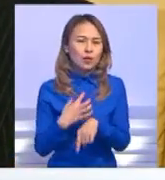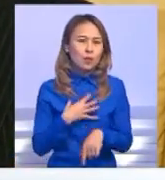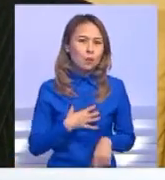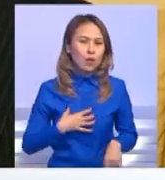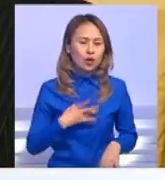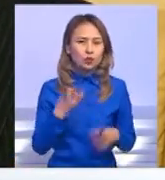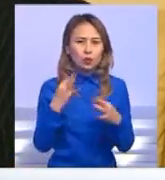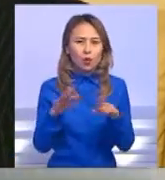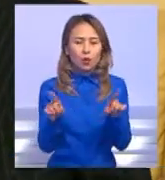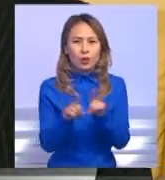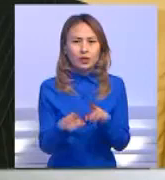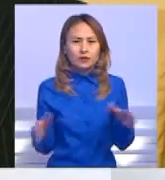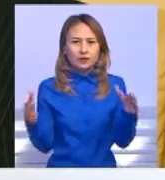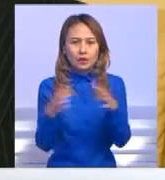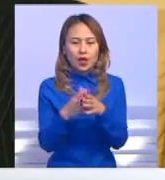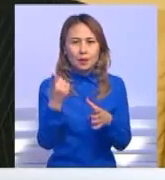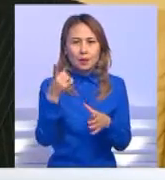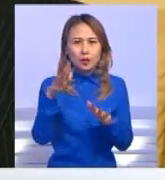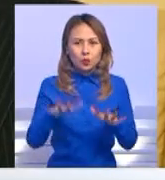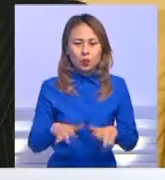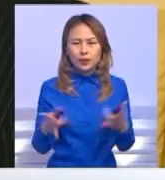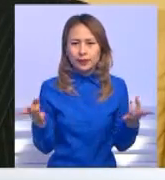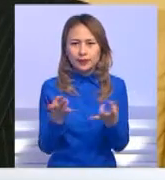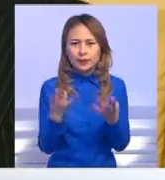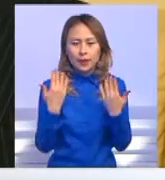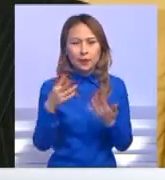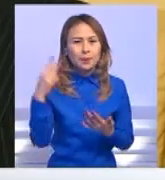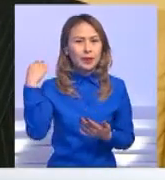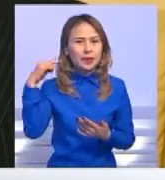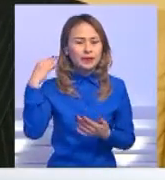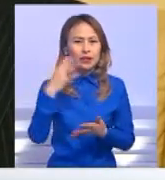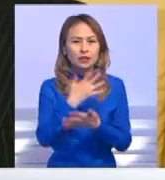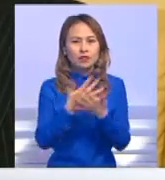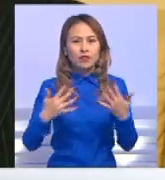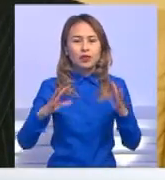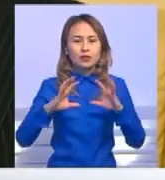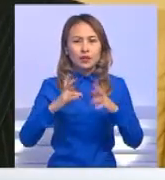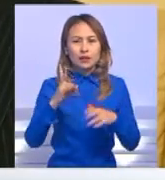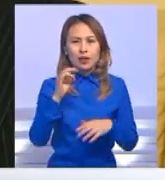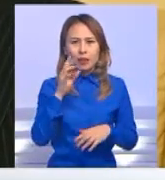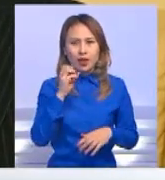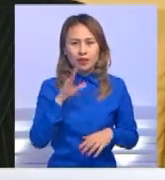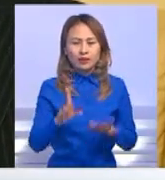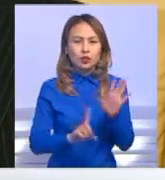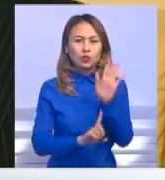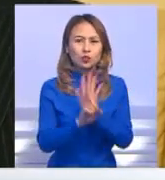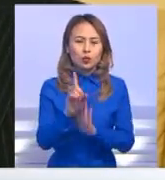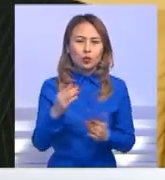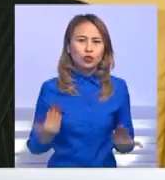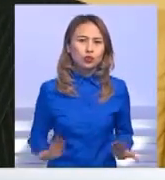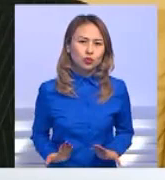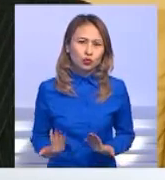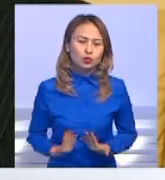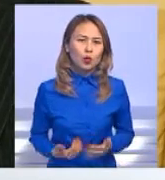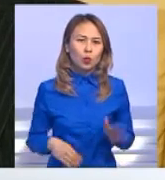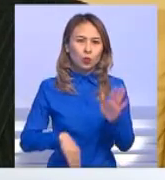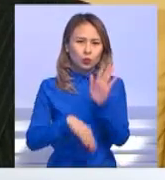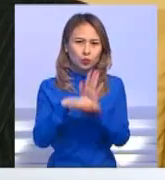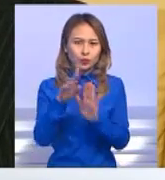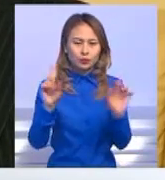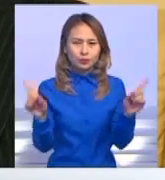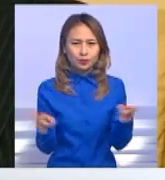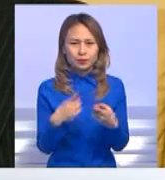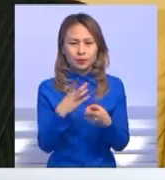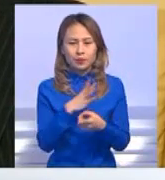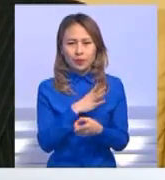Дегенмен әлеуметтік бірлік бірінші орында тұруы тиіс. Президент Назарбаев халықтың әлеуметтік осал топтарының өмір сүру жағдайын жақсарту қажеттілігін қолға